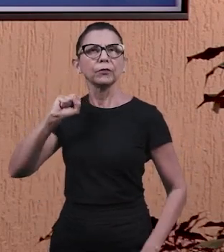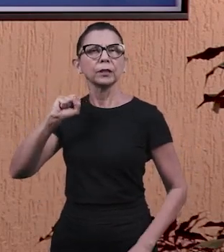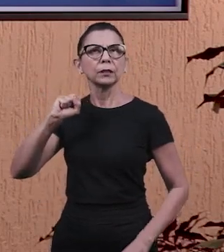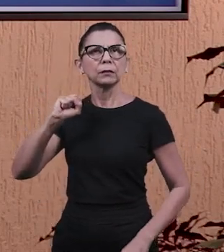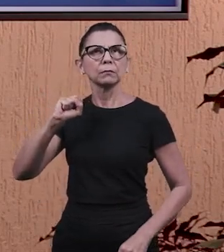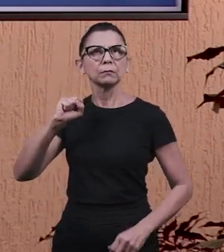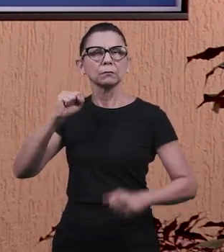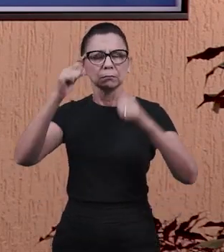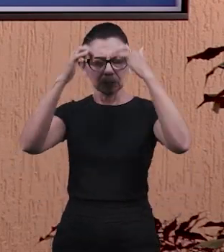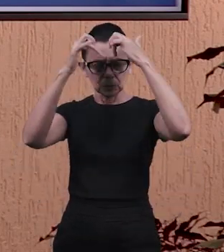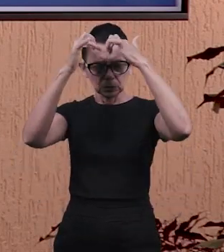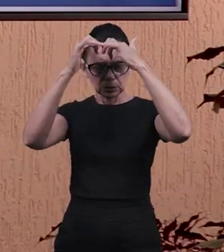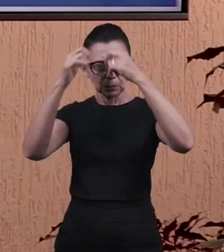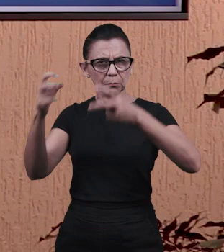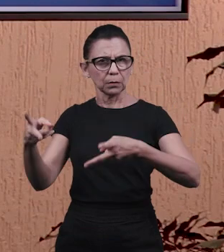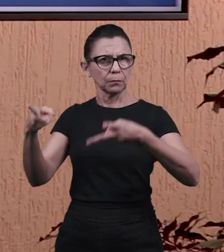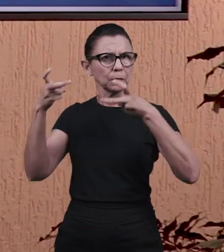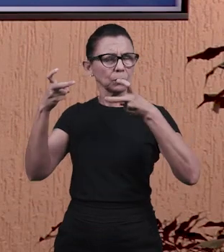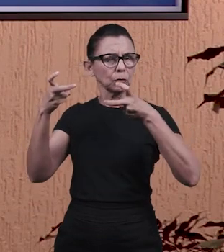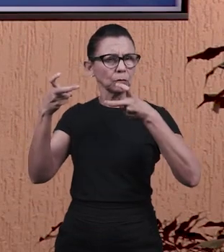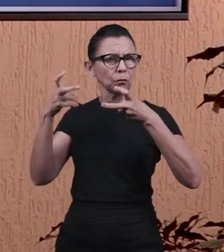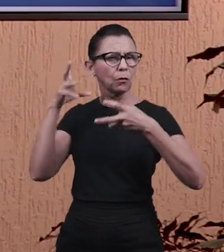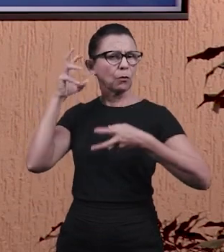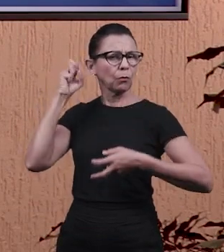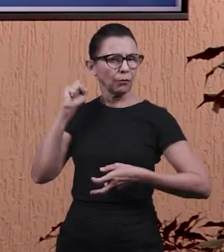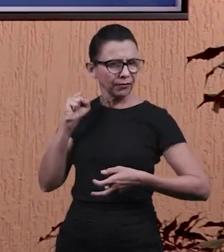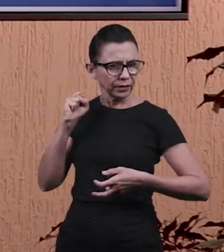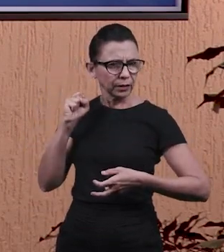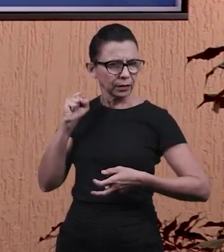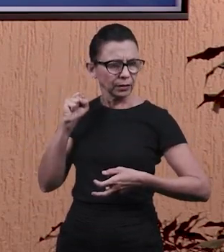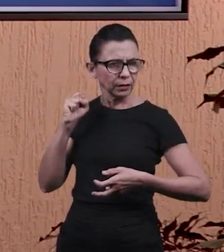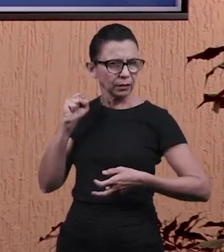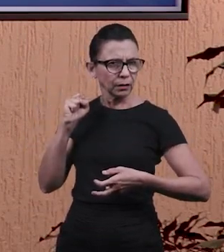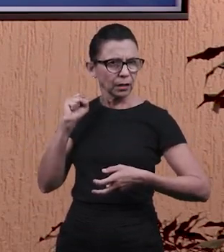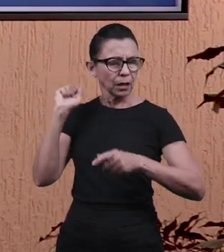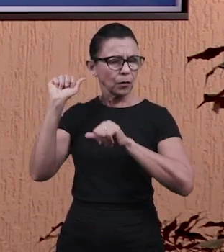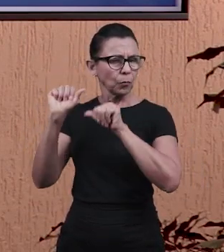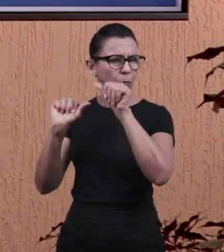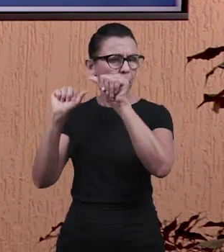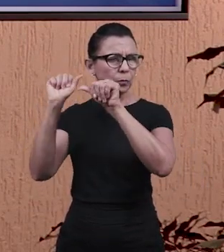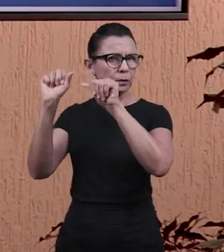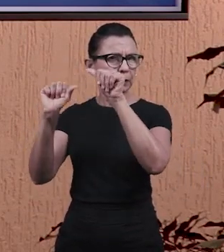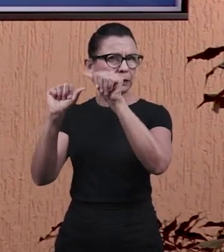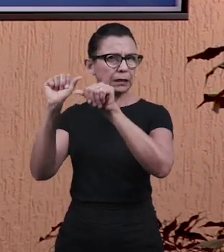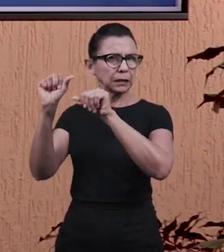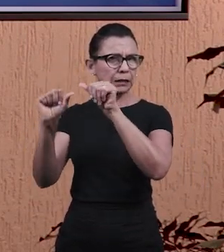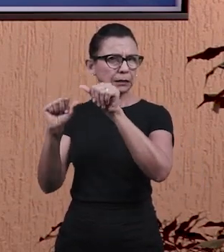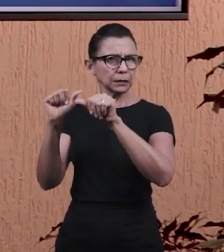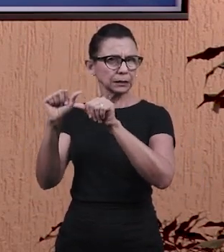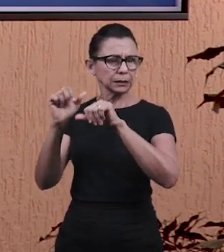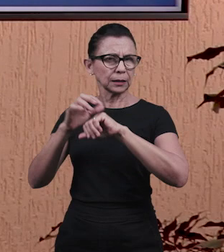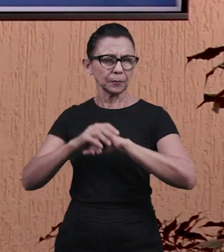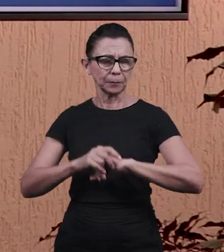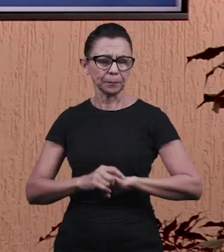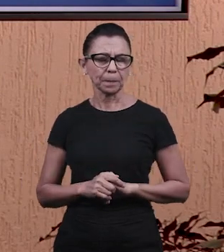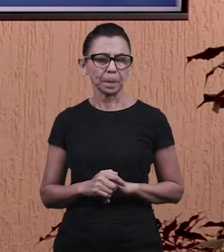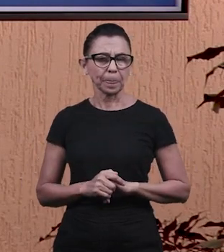понимаю. Почему? Потому что в этот момент в мозгах происходит процесс. И сам процесс,